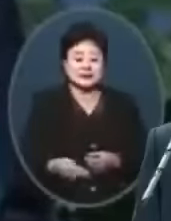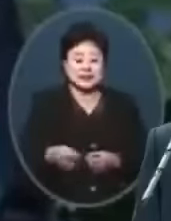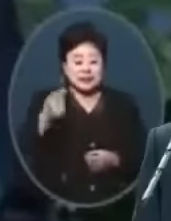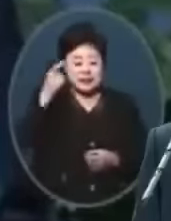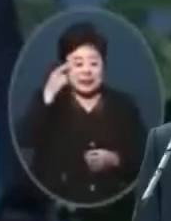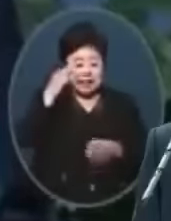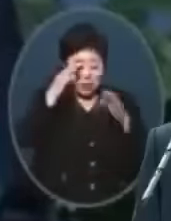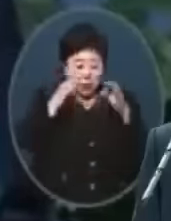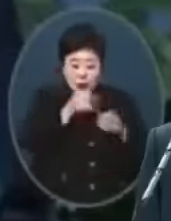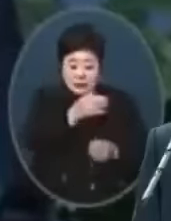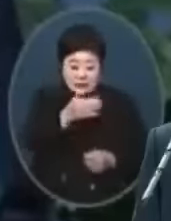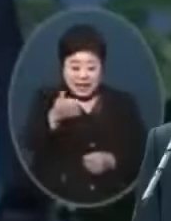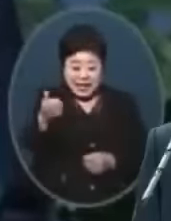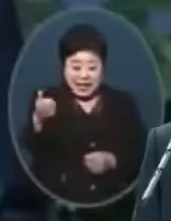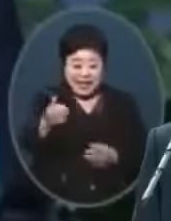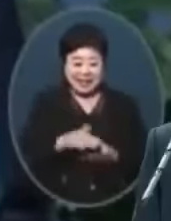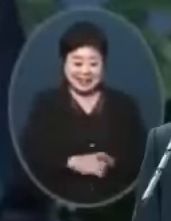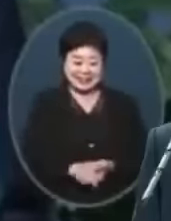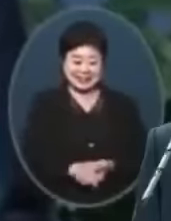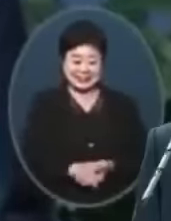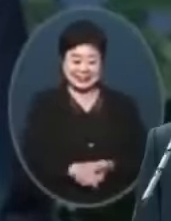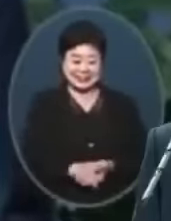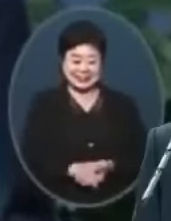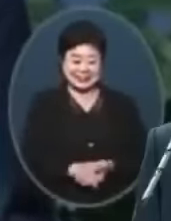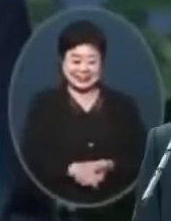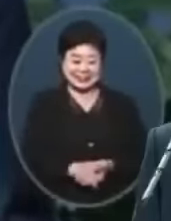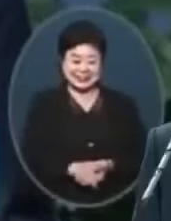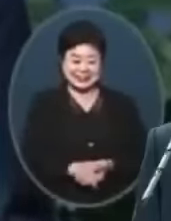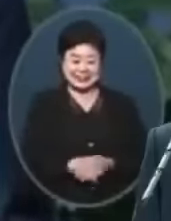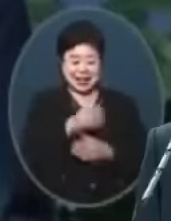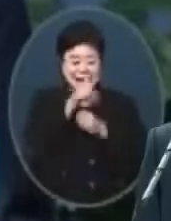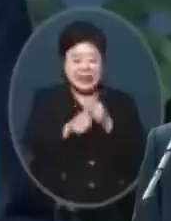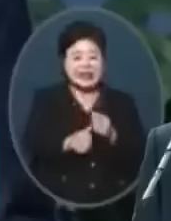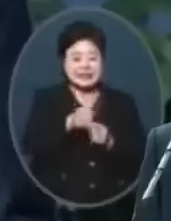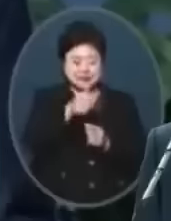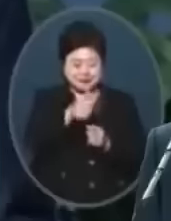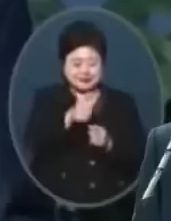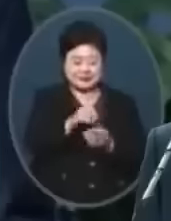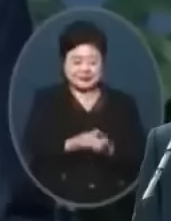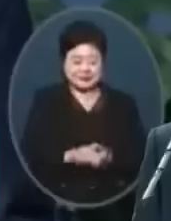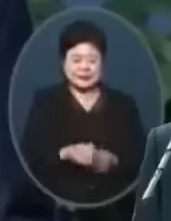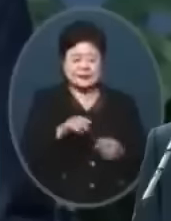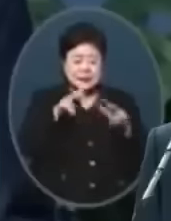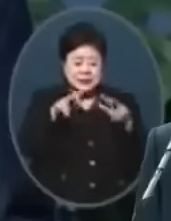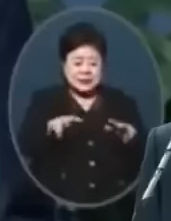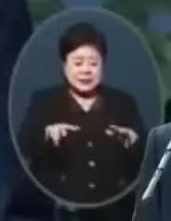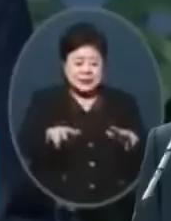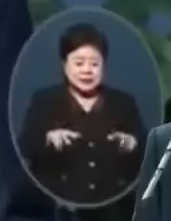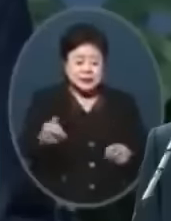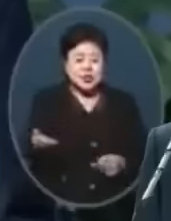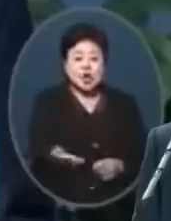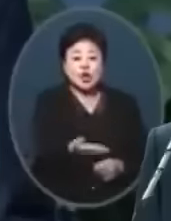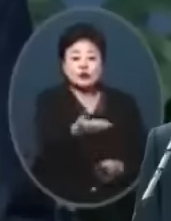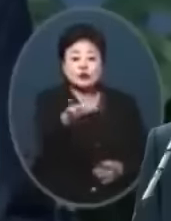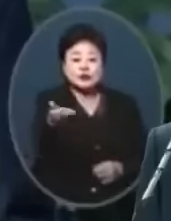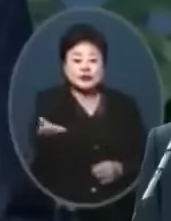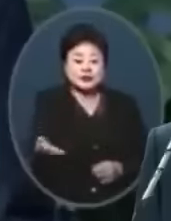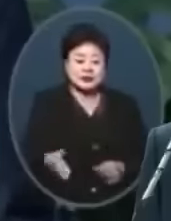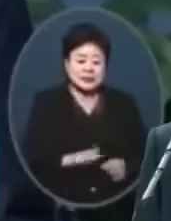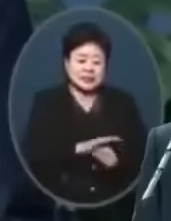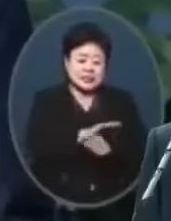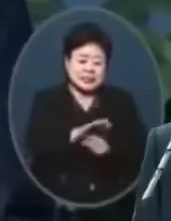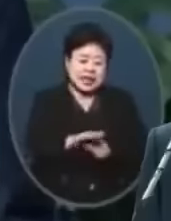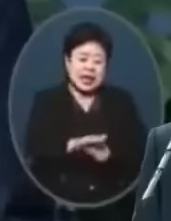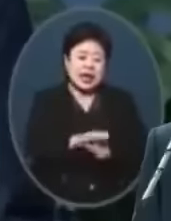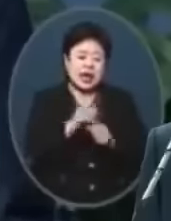적이 있습니까? 하나님이 지금 여러분을